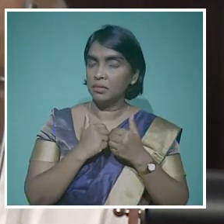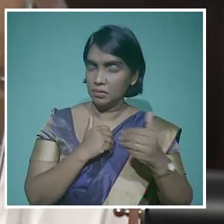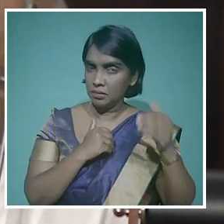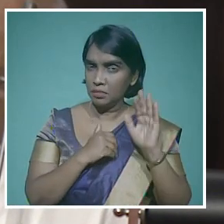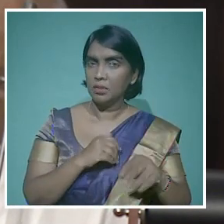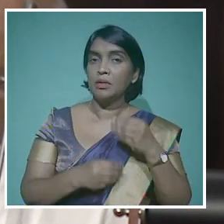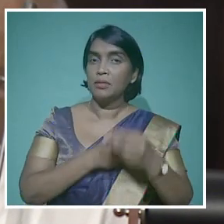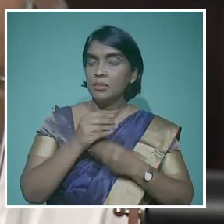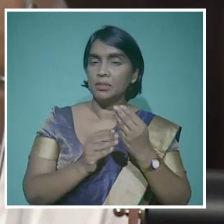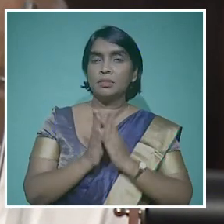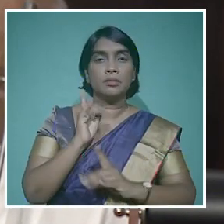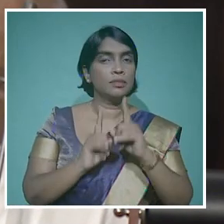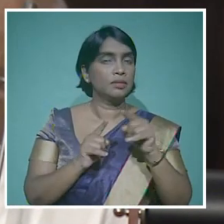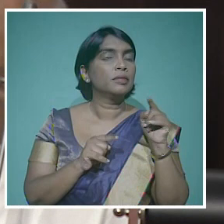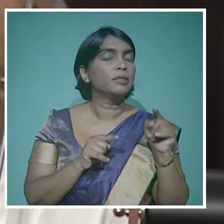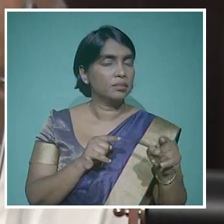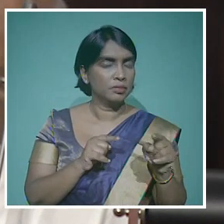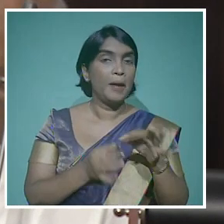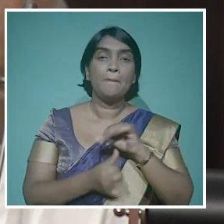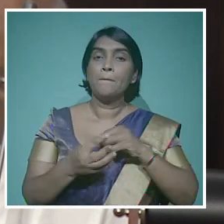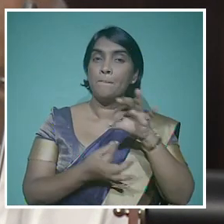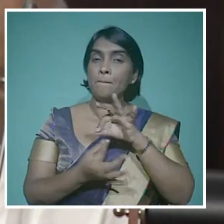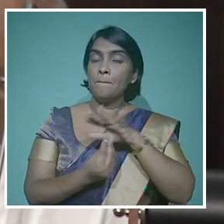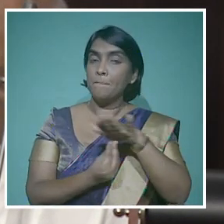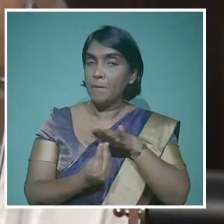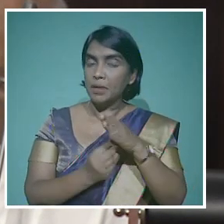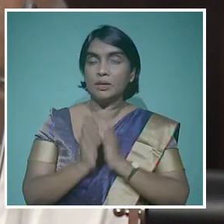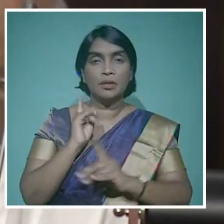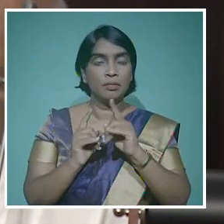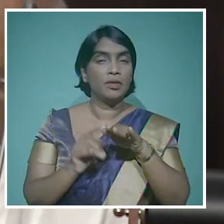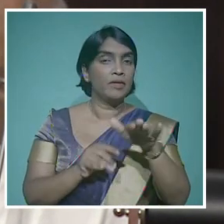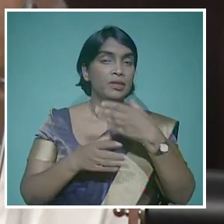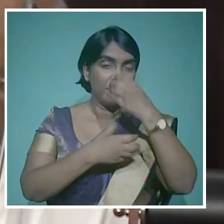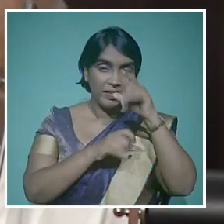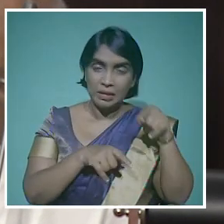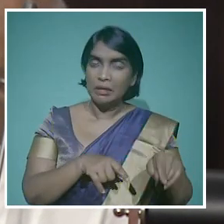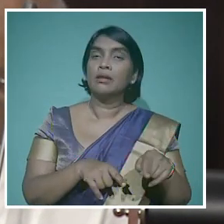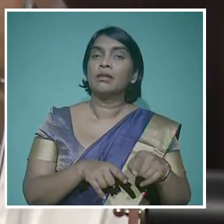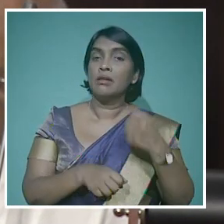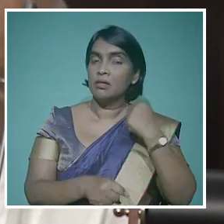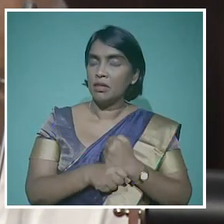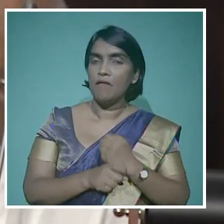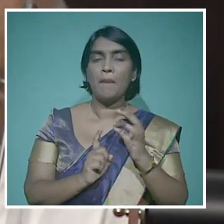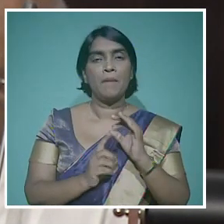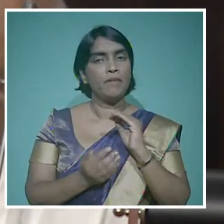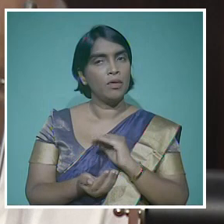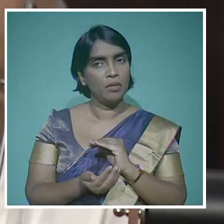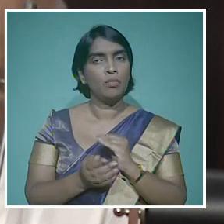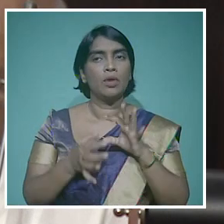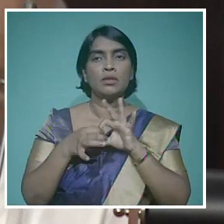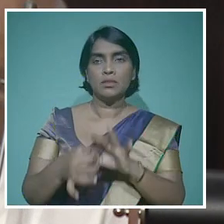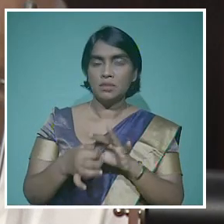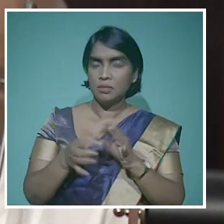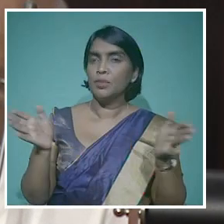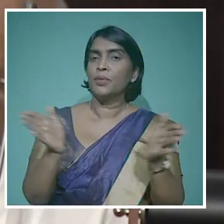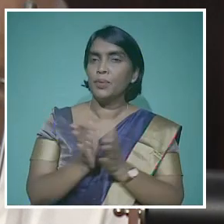සඳහා කර්මාන්ත අමාත්‍යාංශයේ පරිසර අමාත්‍යාංශයේ භූවිද්‍යා පතල් කාර්යාංශයේ රාජ්‍ය පෞද්ගලික කවුල්කාරීත්වය